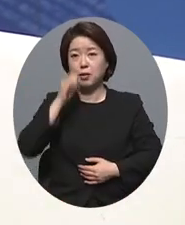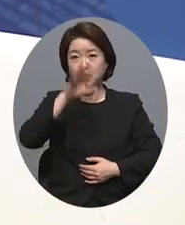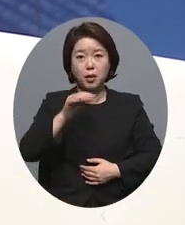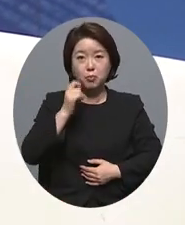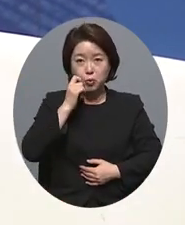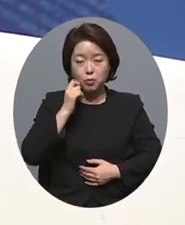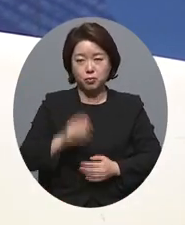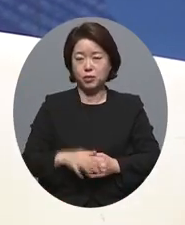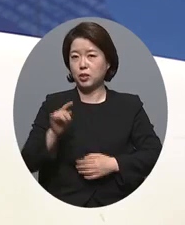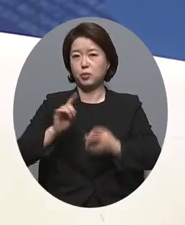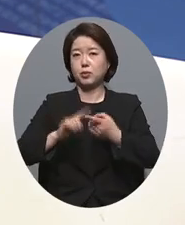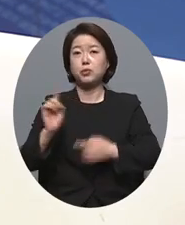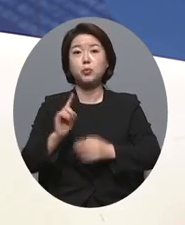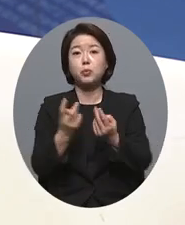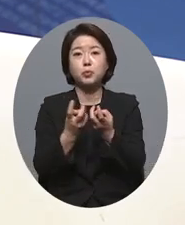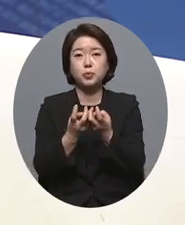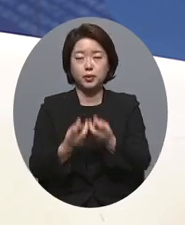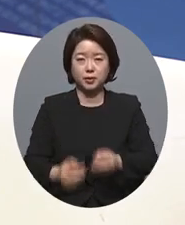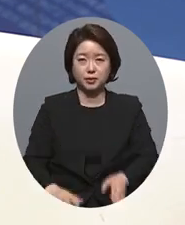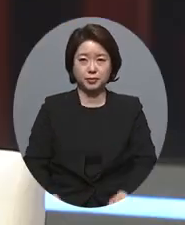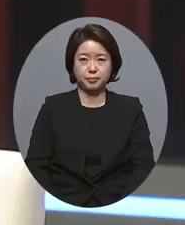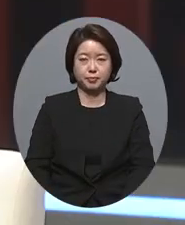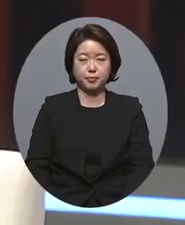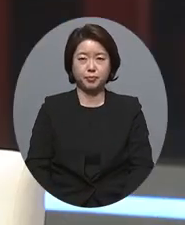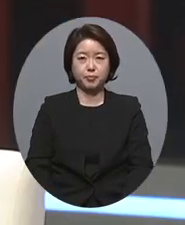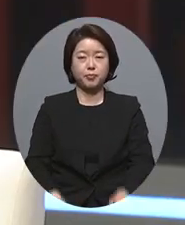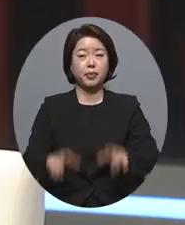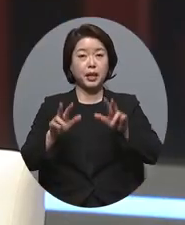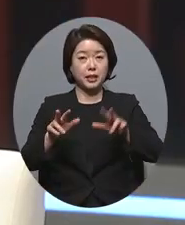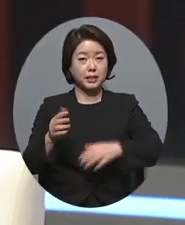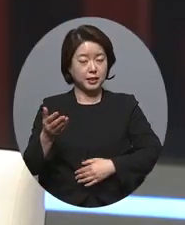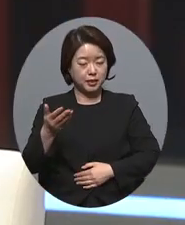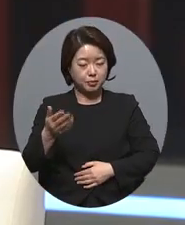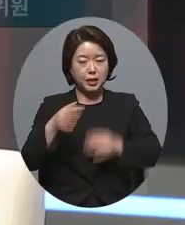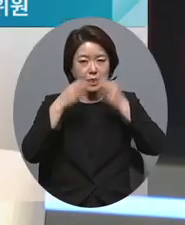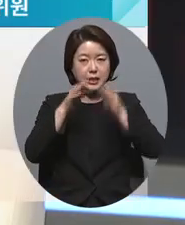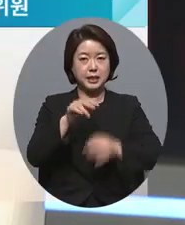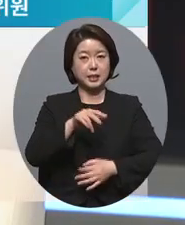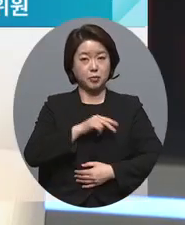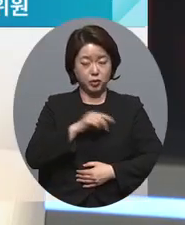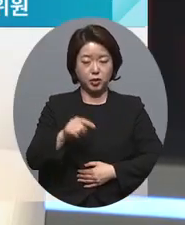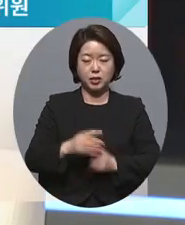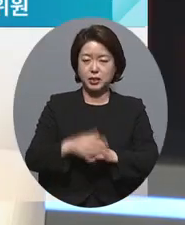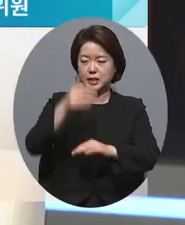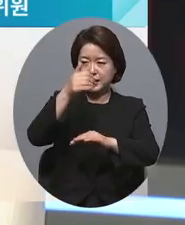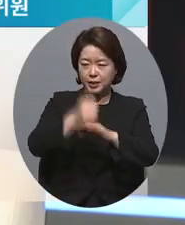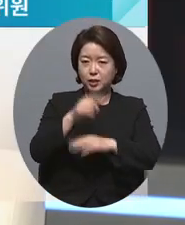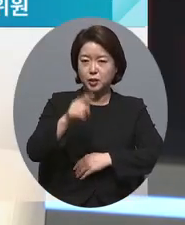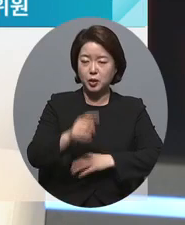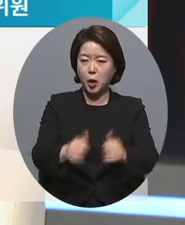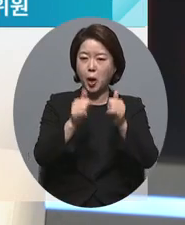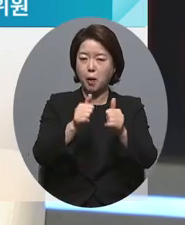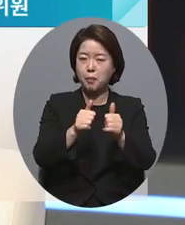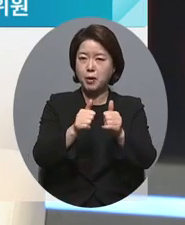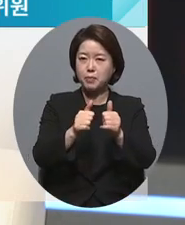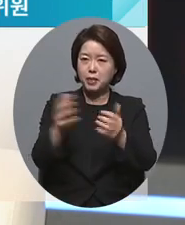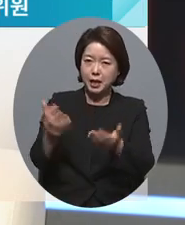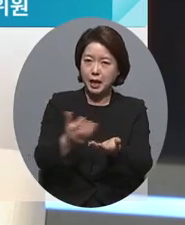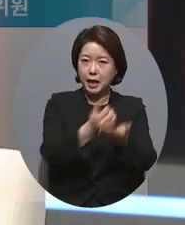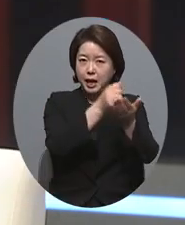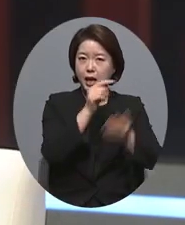대해서는 어떻게 좀 저희가 봐야 되겠습니까? 그 지금 김의겸 의원도요. 이 건이 결과적으로는 법정에 갈 거라고 생각하는 것